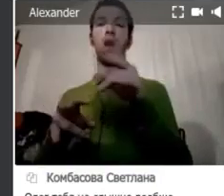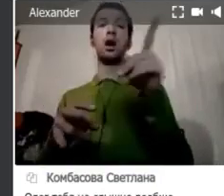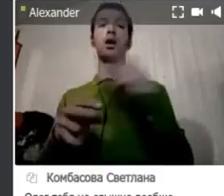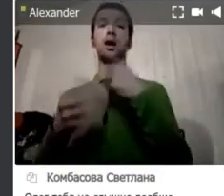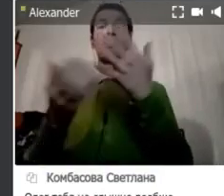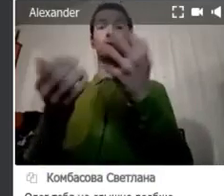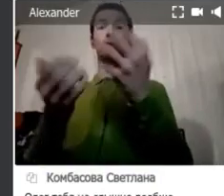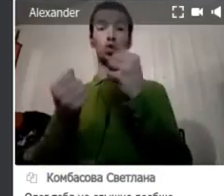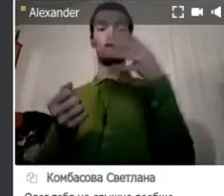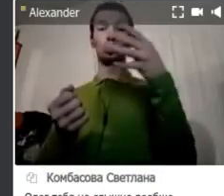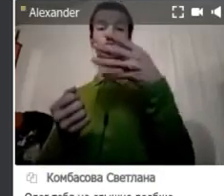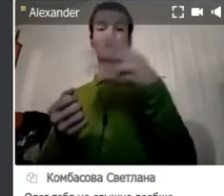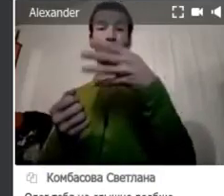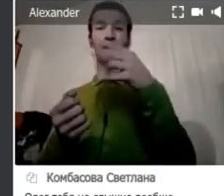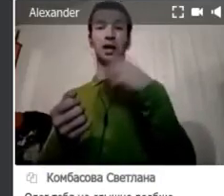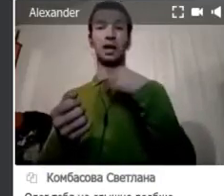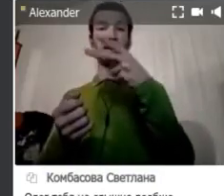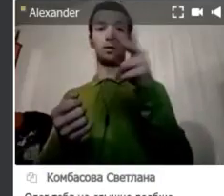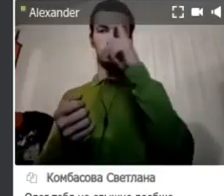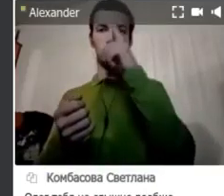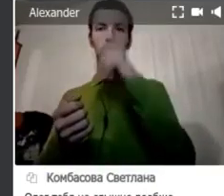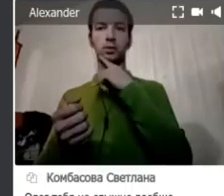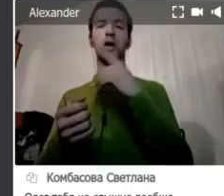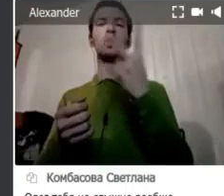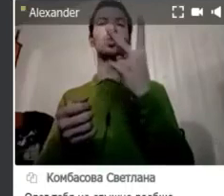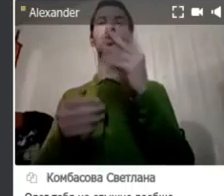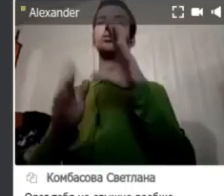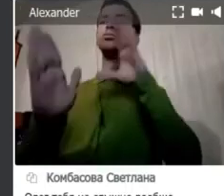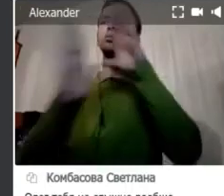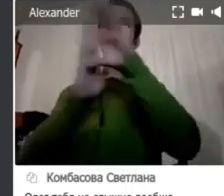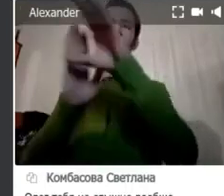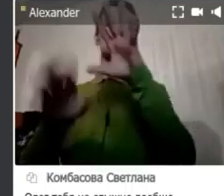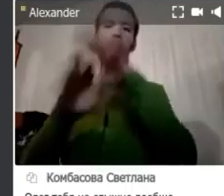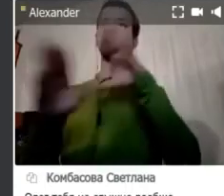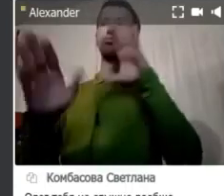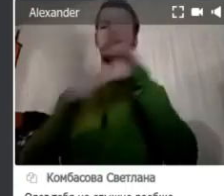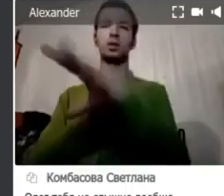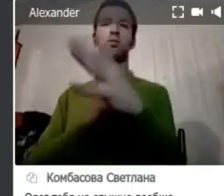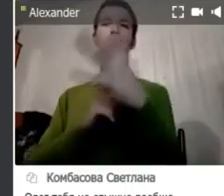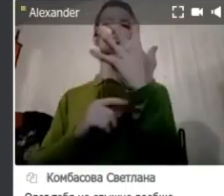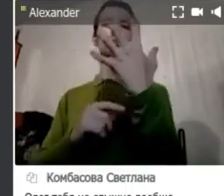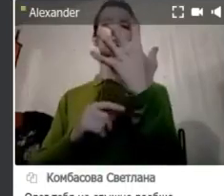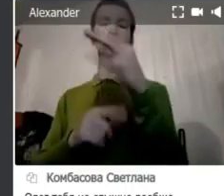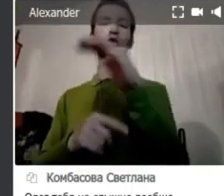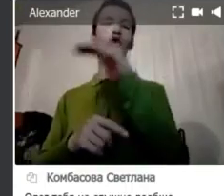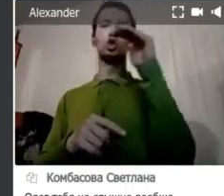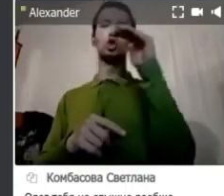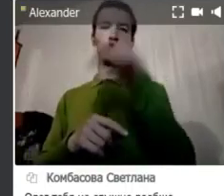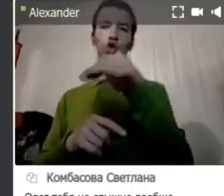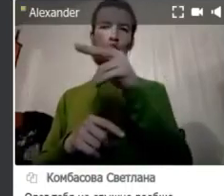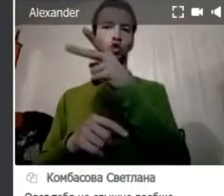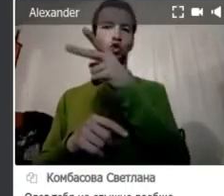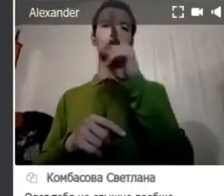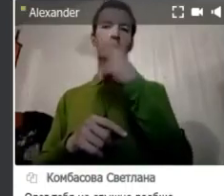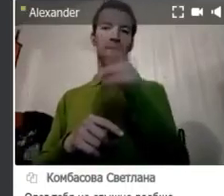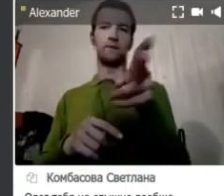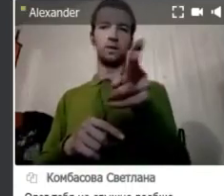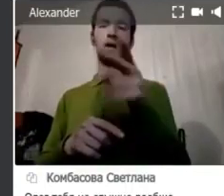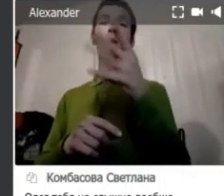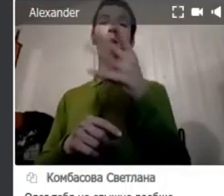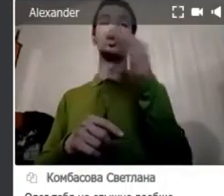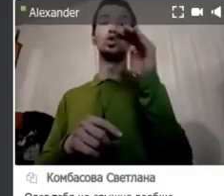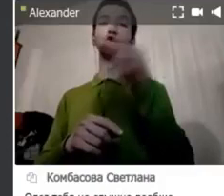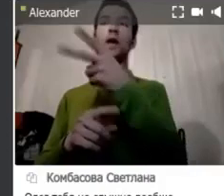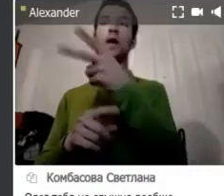доход, не работая. Но проблема, где такие деньги взять, как стать инвестором. У нас эта проблема